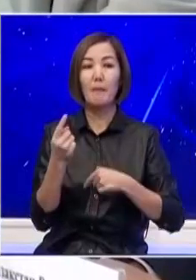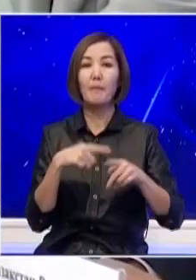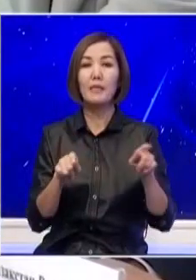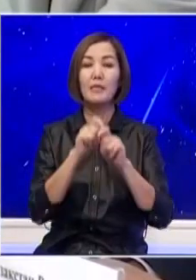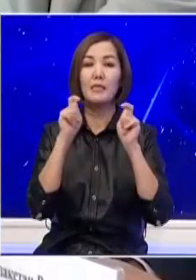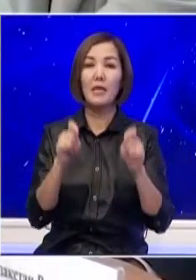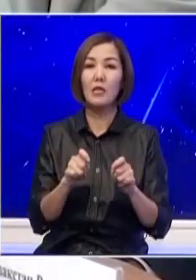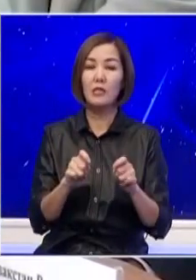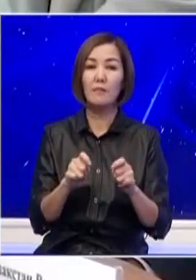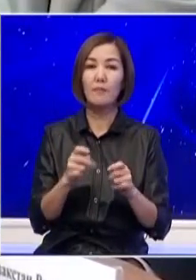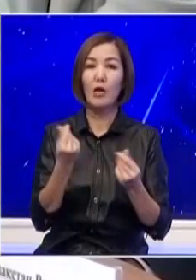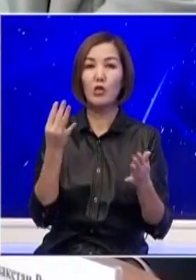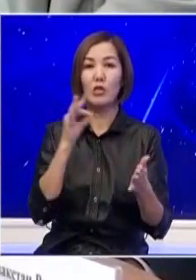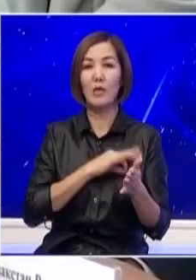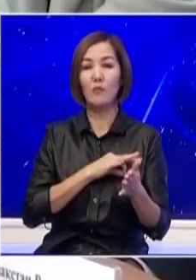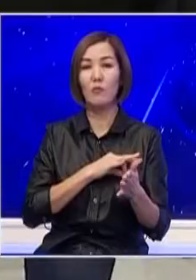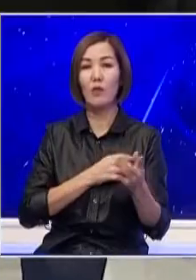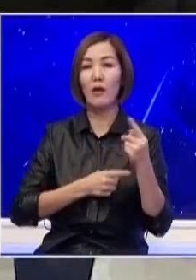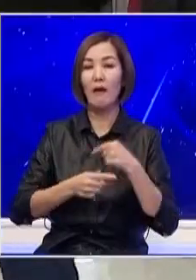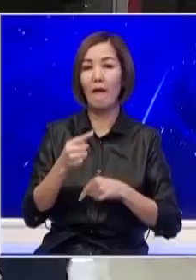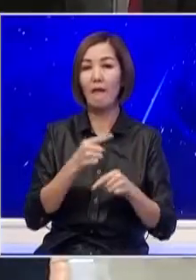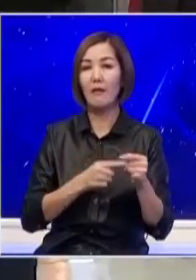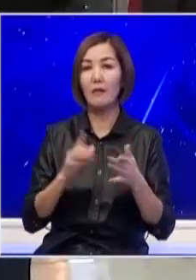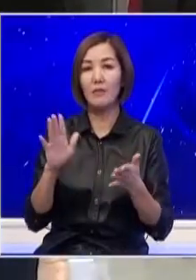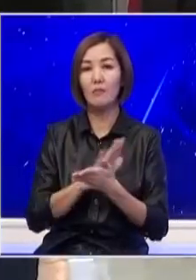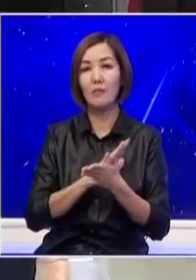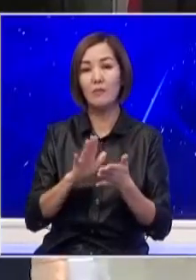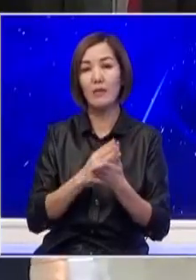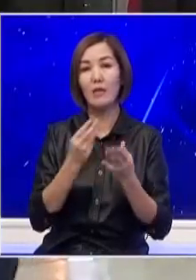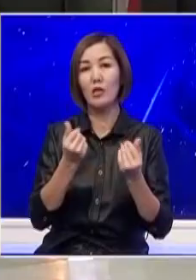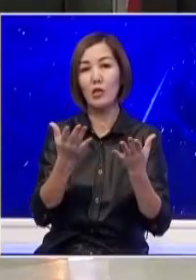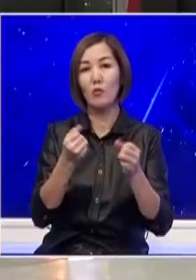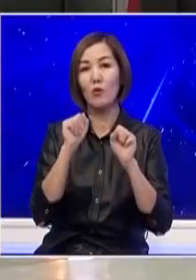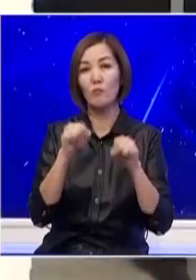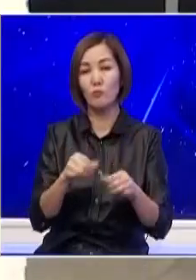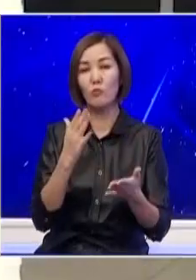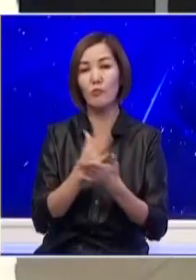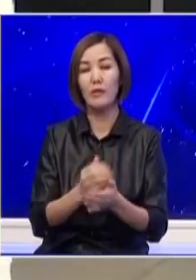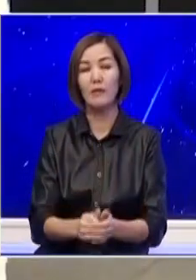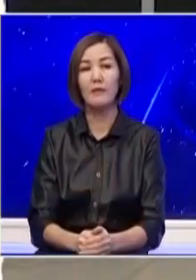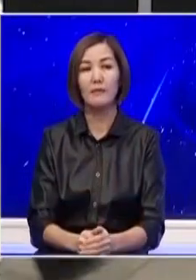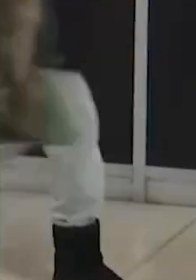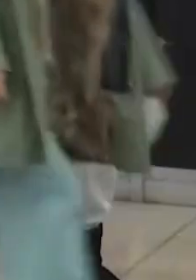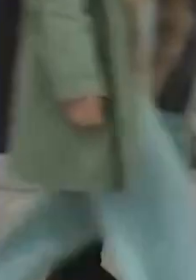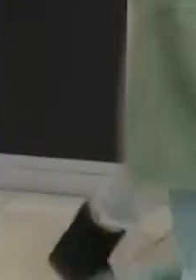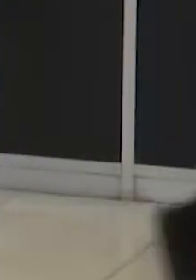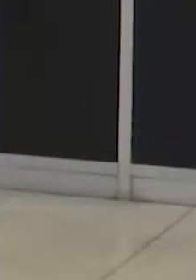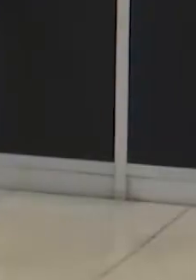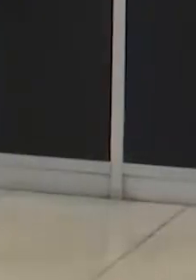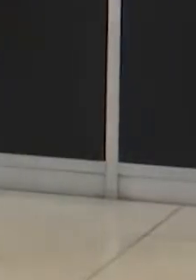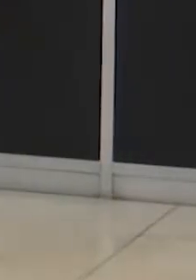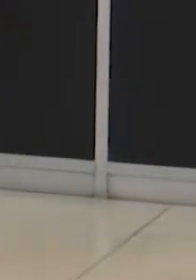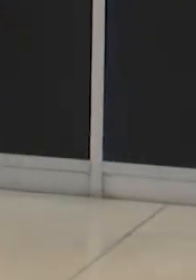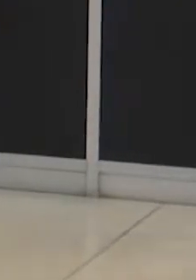бастап, нәсіп табуына қайтарымсыз гранттар қарастырылып отыр. Амина Құдайберген, Айдос Қалиев, Жетісу